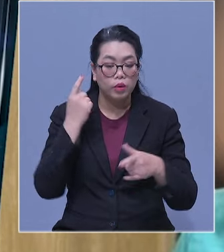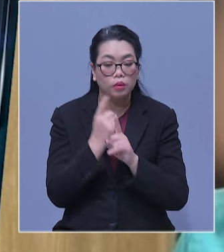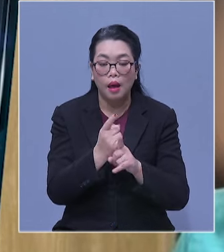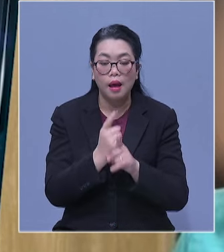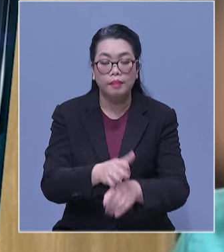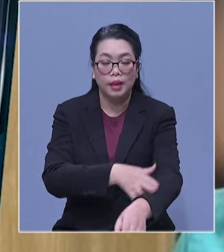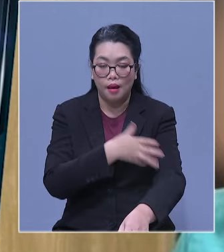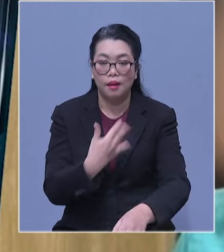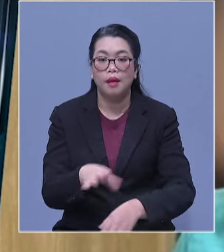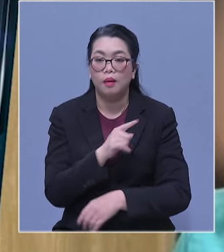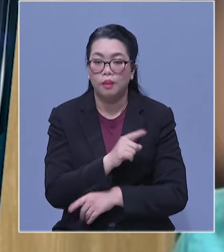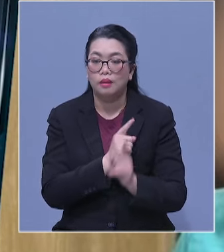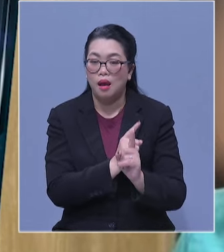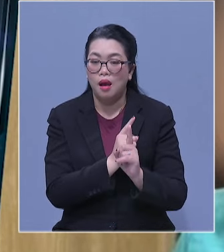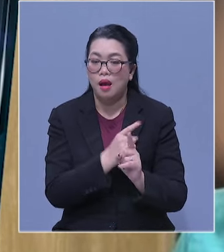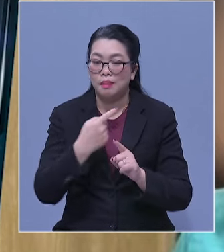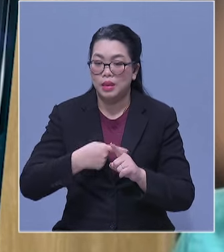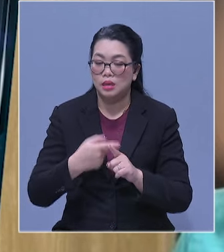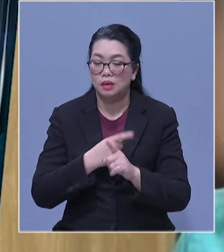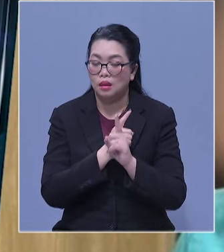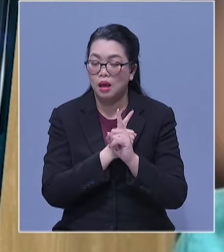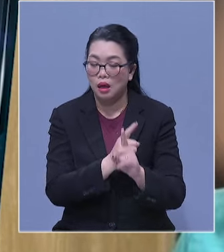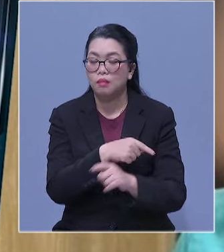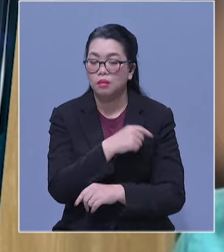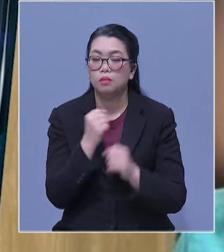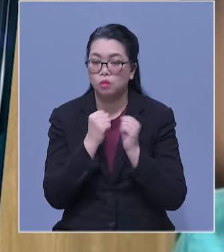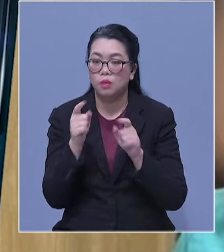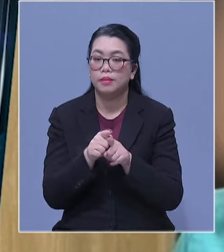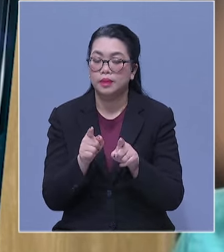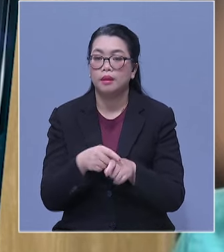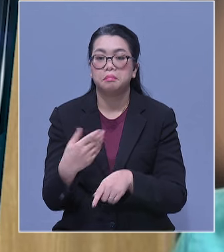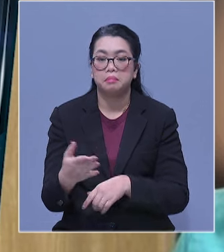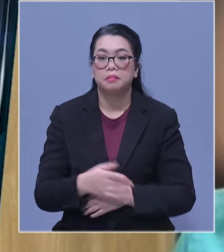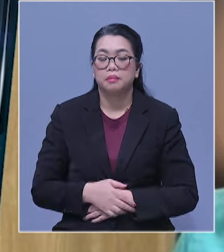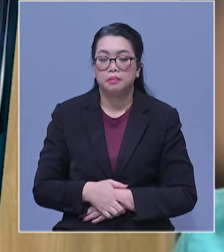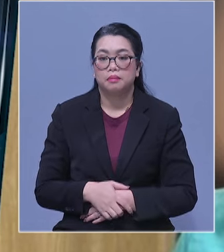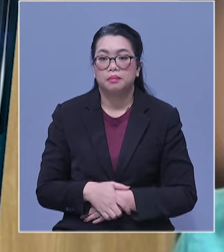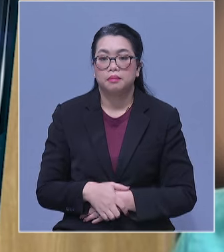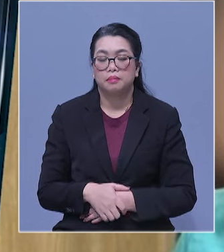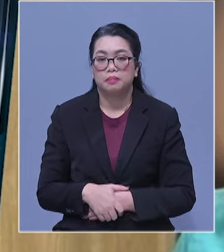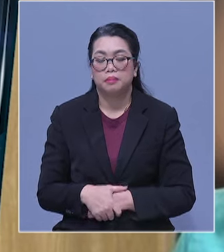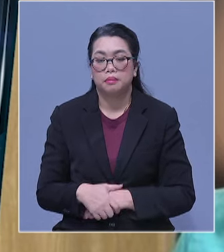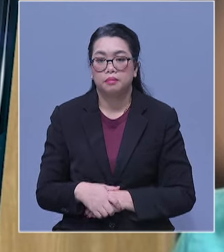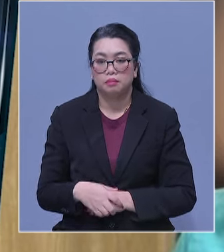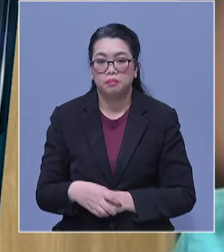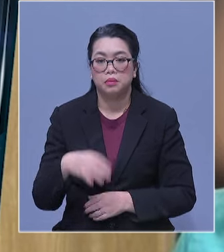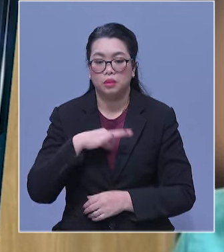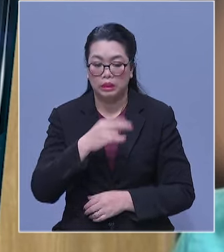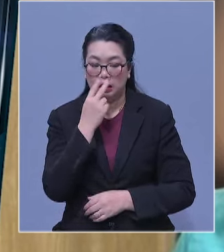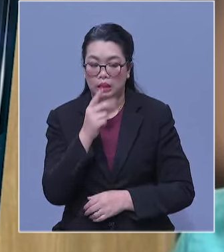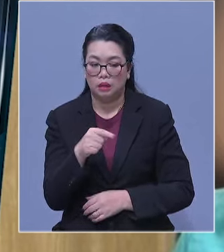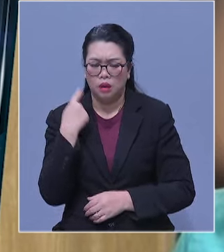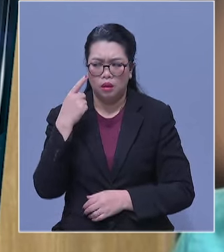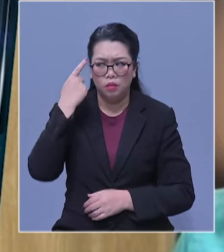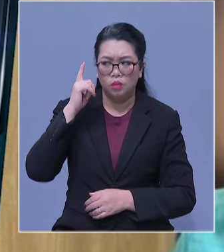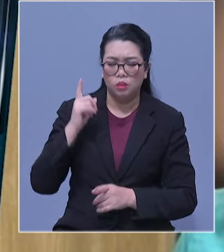ต่ว่าผู้หญิงคนนั้นโดนตามเป็นเดือน ค่ะ เขาก็กลัวเหมือนกันนะคะโอ้จริงๆแล้วนะถ้าเป็นพี่กรกลัวตั้งแต่เห็นใ